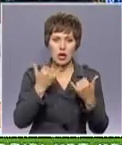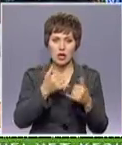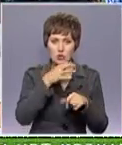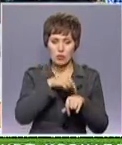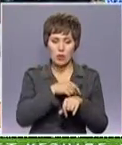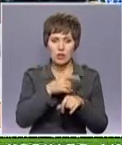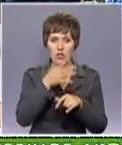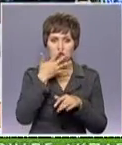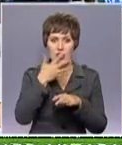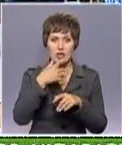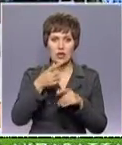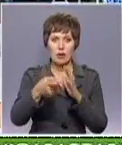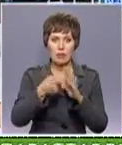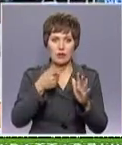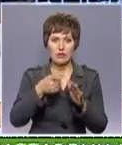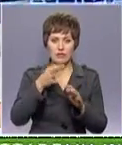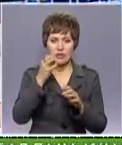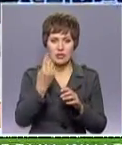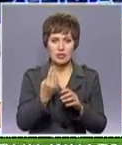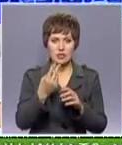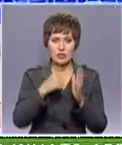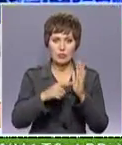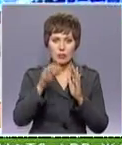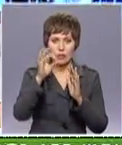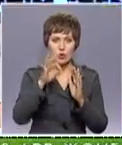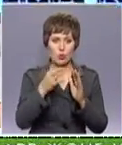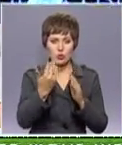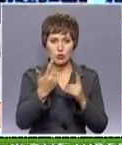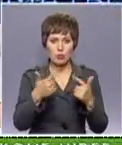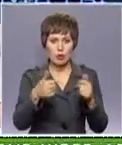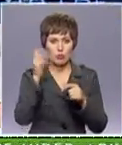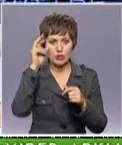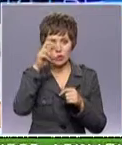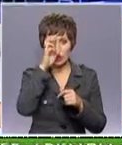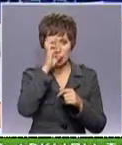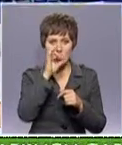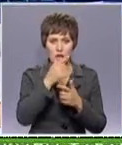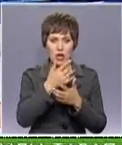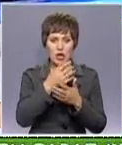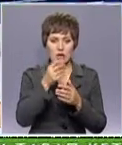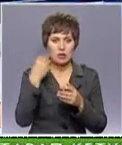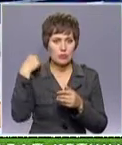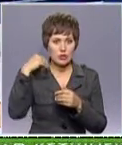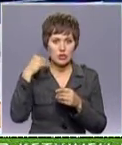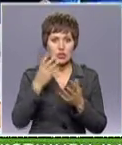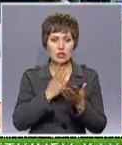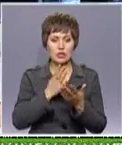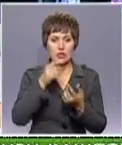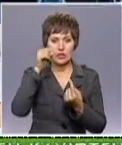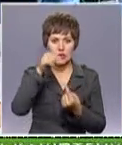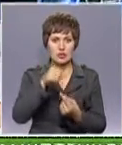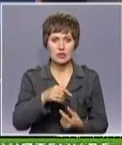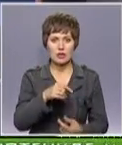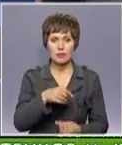Қазірдің өзінде шетелден тартылған инвестицияның 70% осы ұйымға мүше елдердің еншісіне тиесілі.